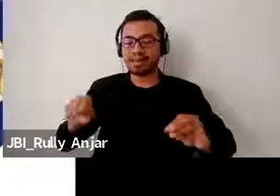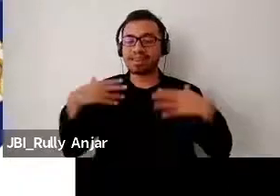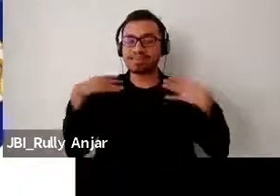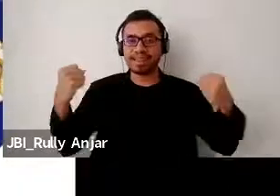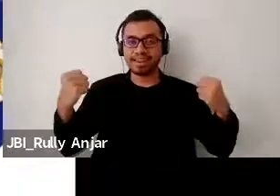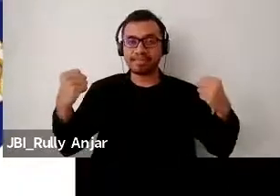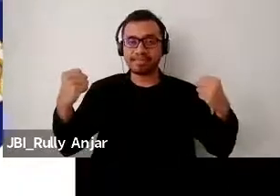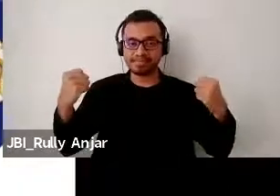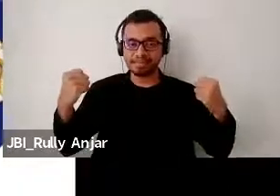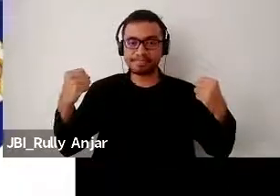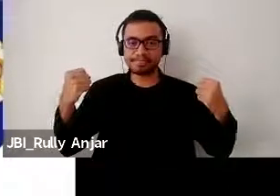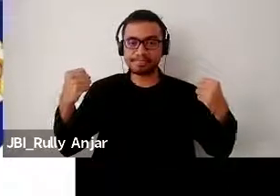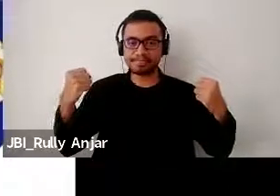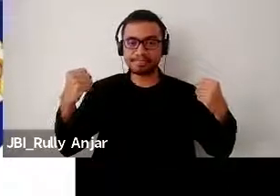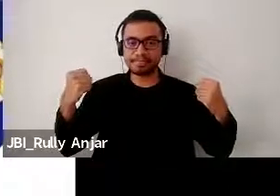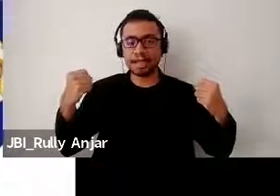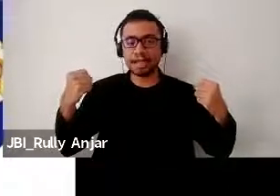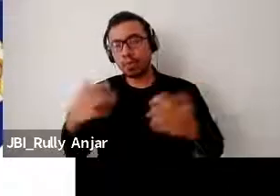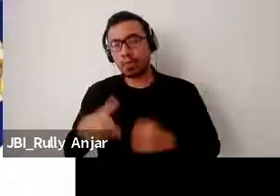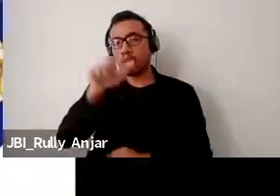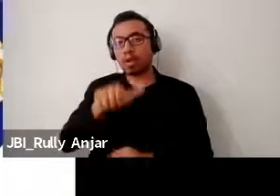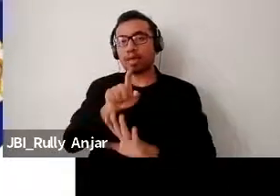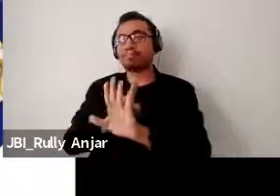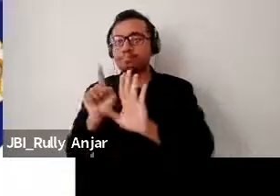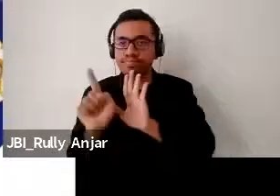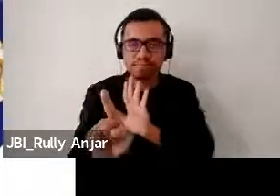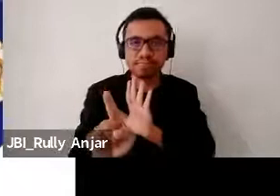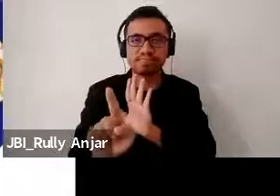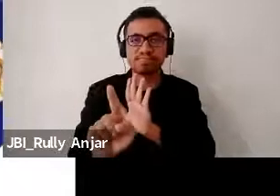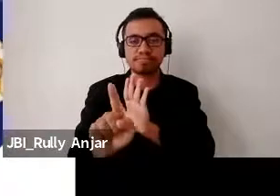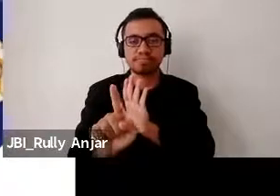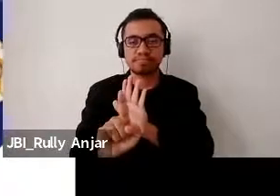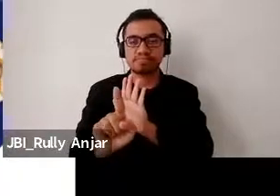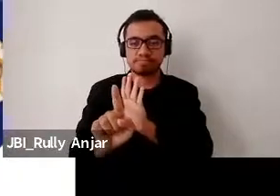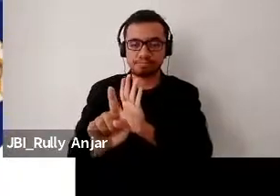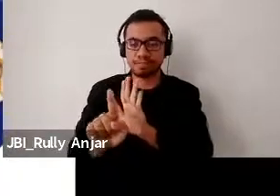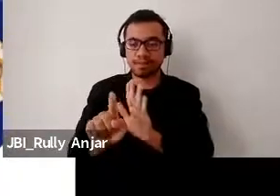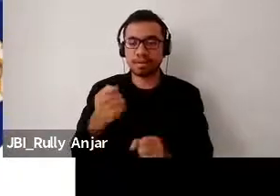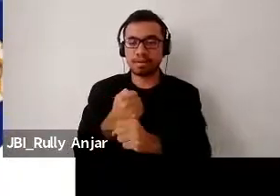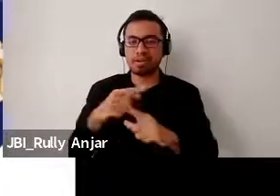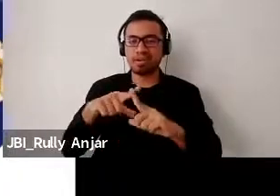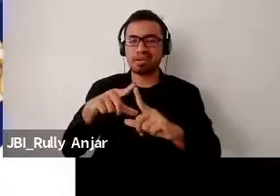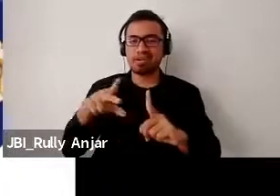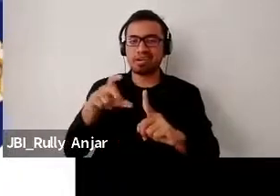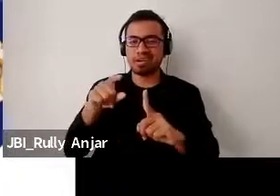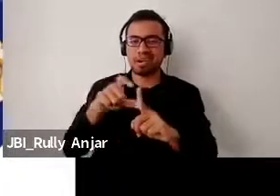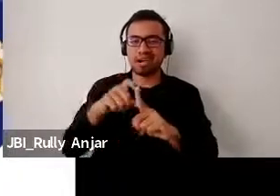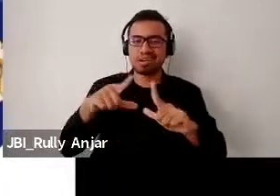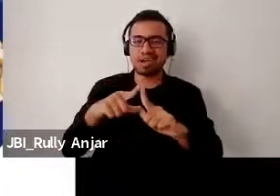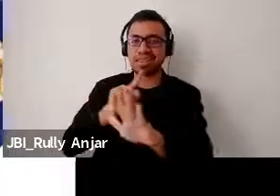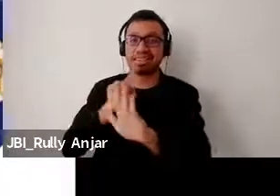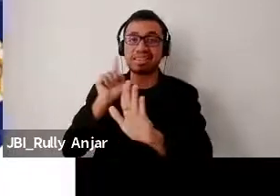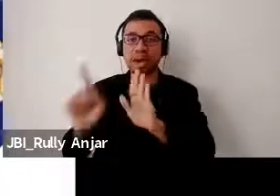mereka yang berada di garda terdepan. Itu juga bahasa militer ya. Nah, kalau kita